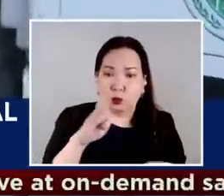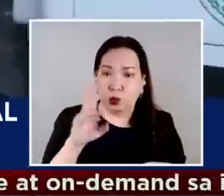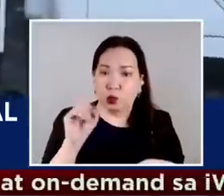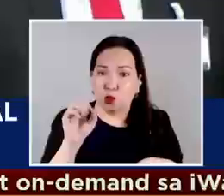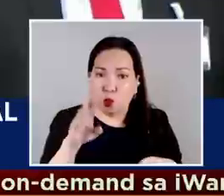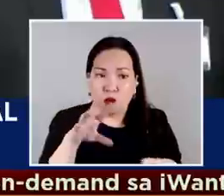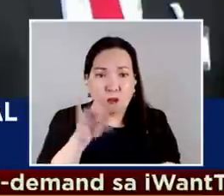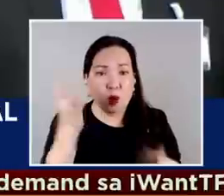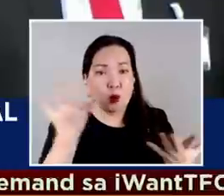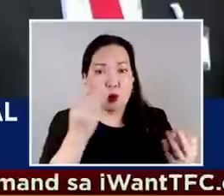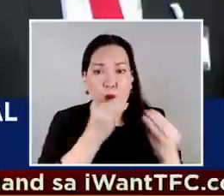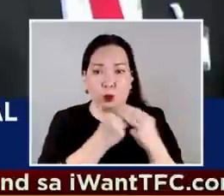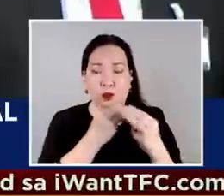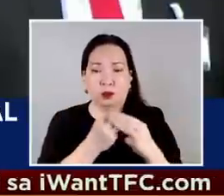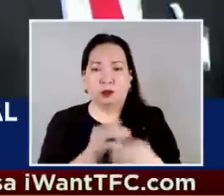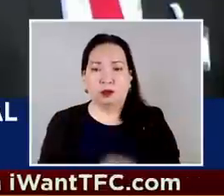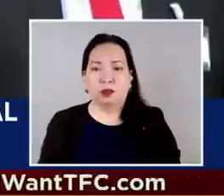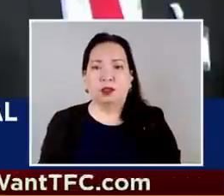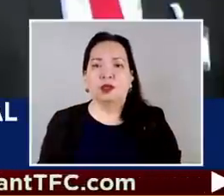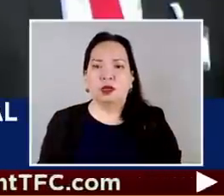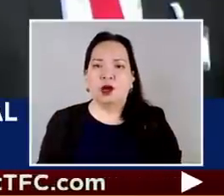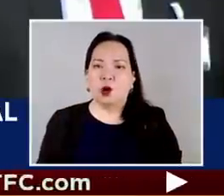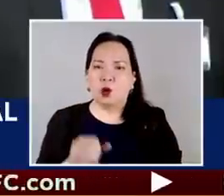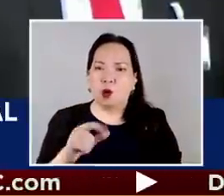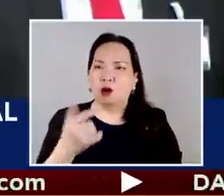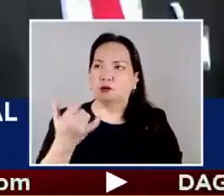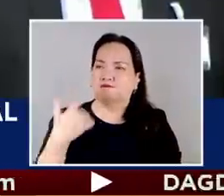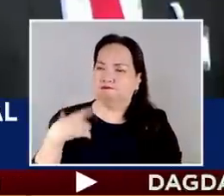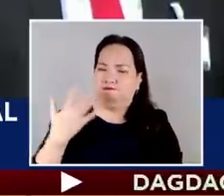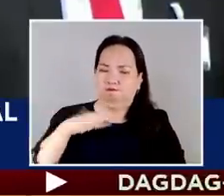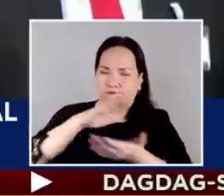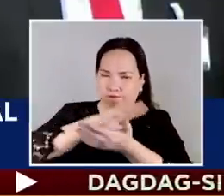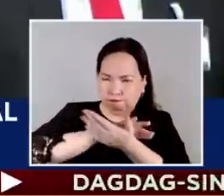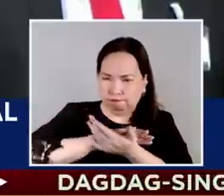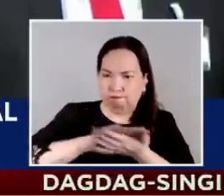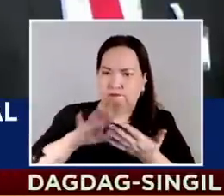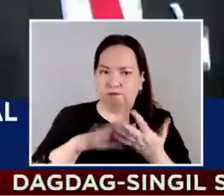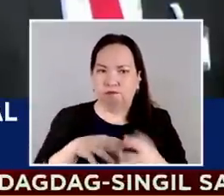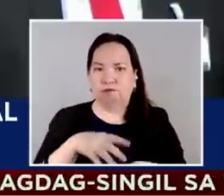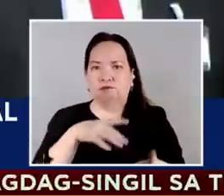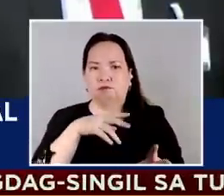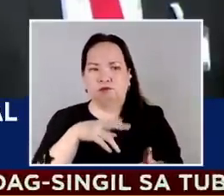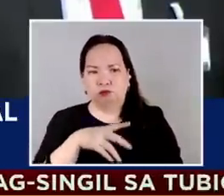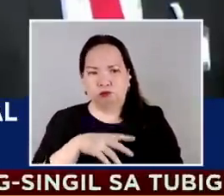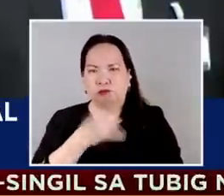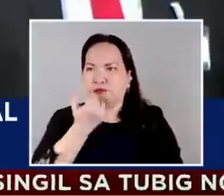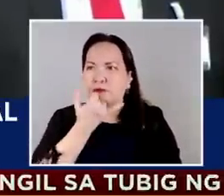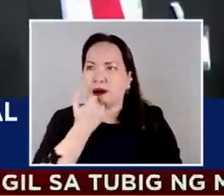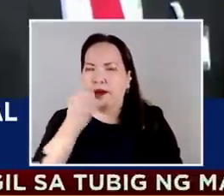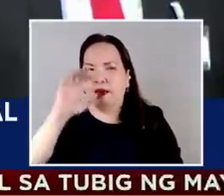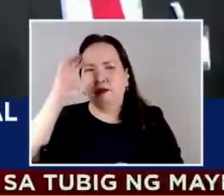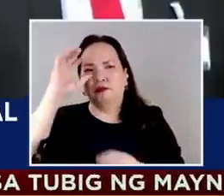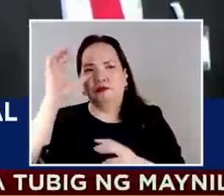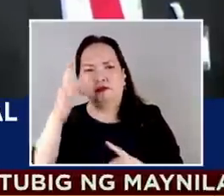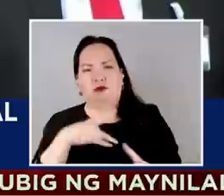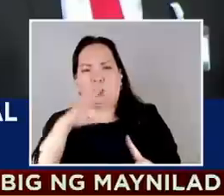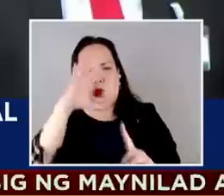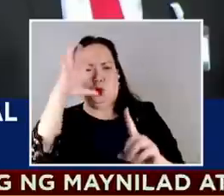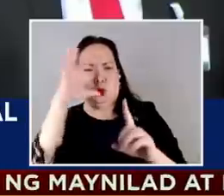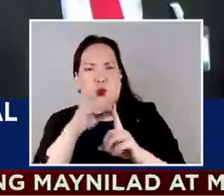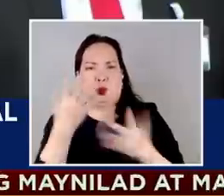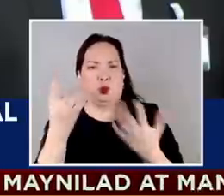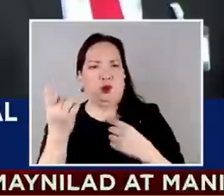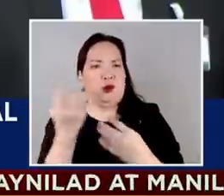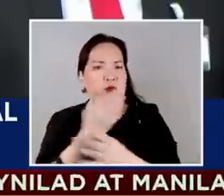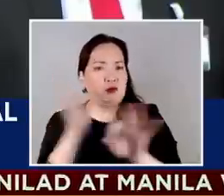Muntinlupa. We will dispel the mistaken notion that there is a culture of impunity in our country. We will